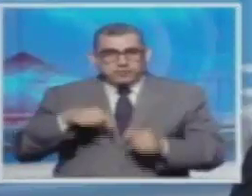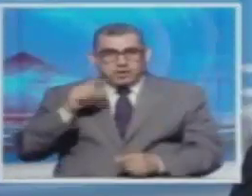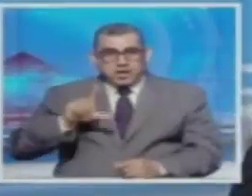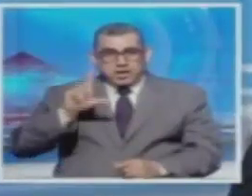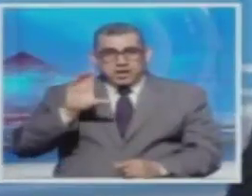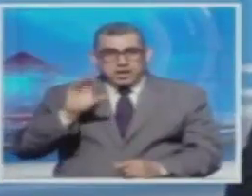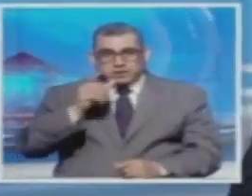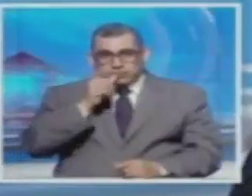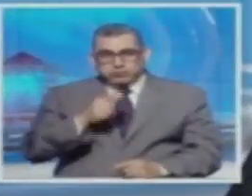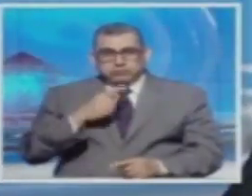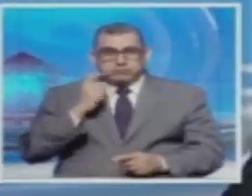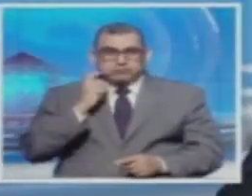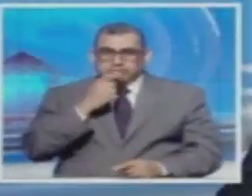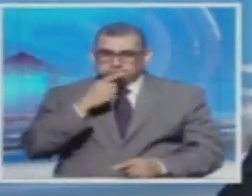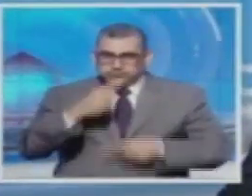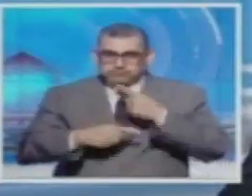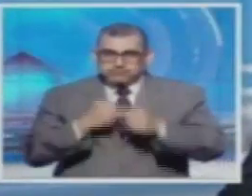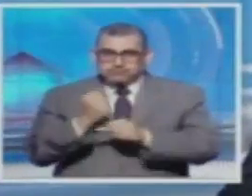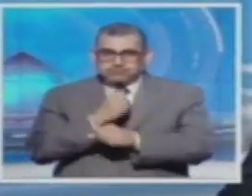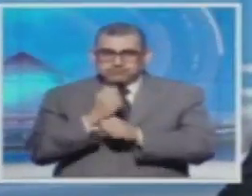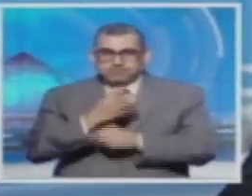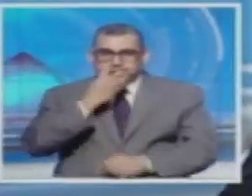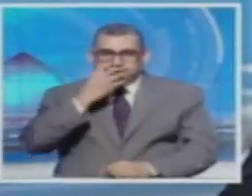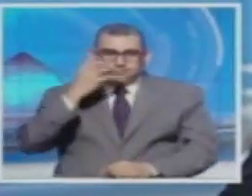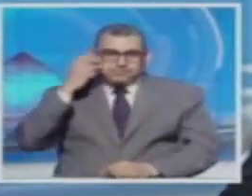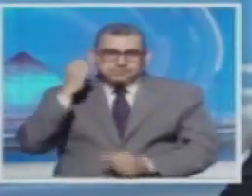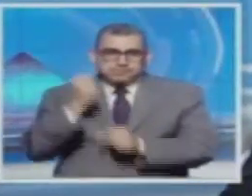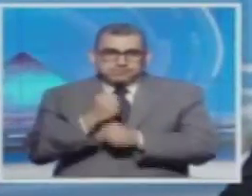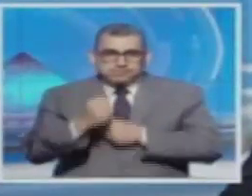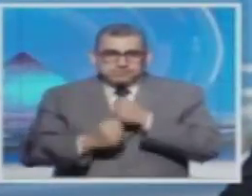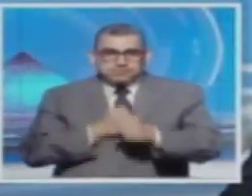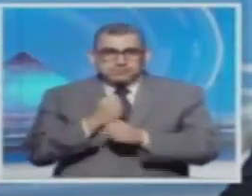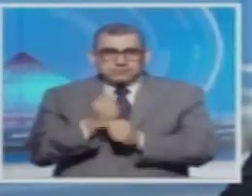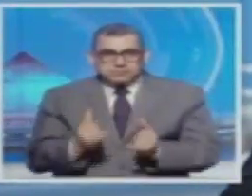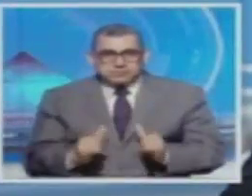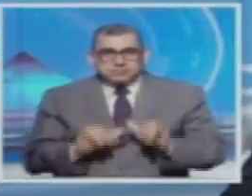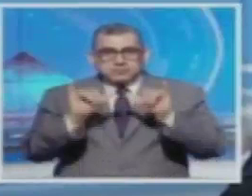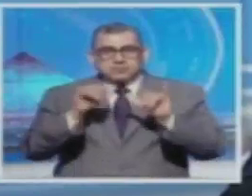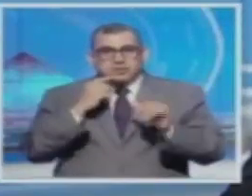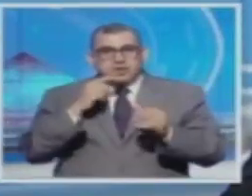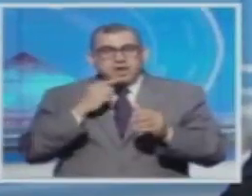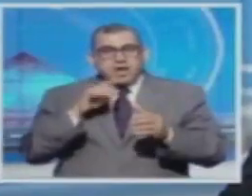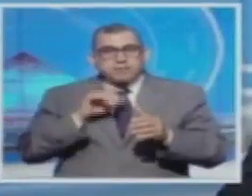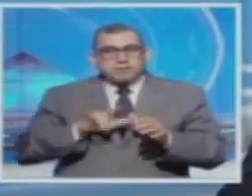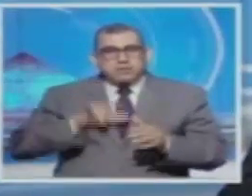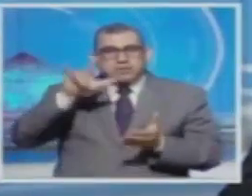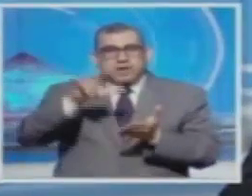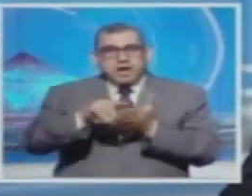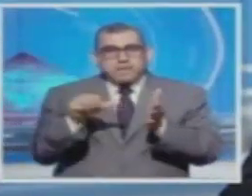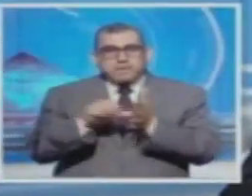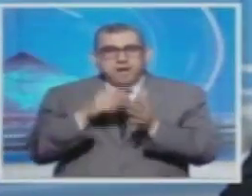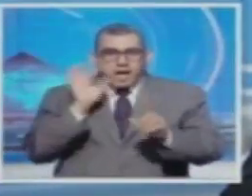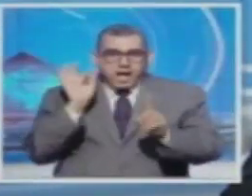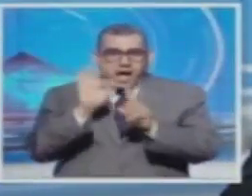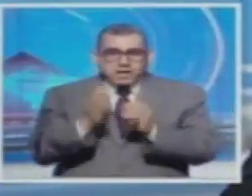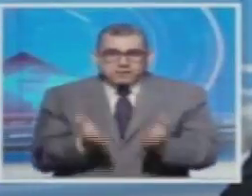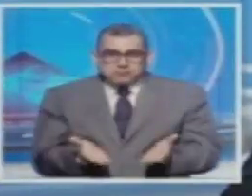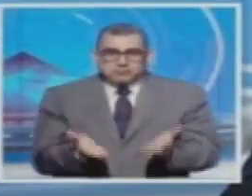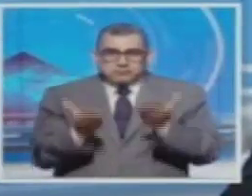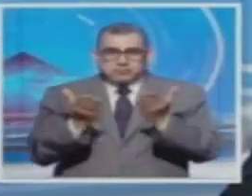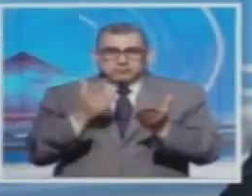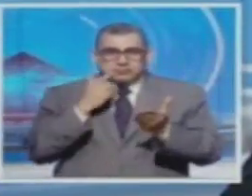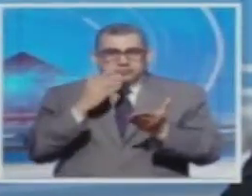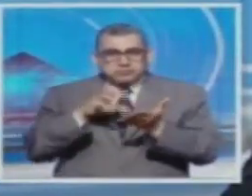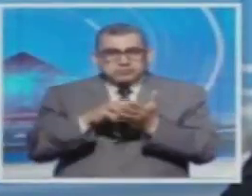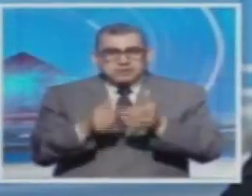وجه الرئيس عبد الفتاح السيسي بمواصلة الجهود المكثفة للنهوض بقطاع الطيران المدني بهدف الارتقاء